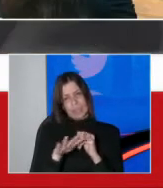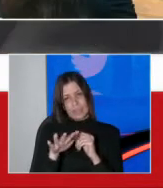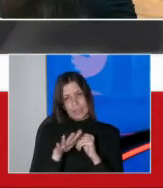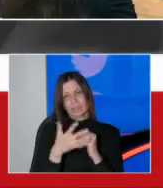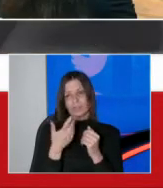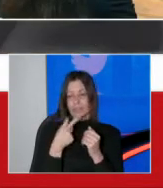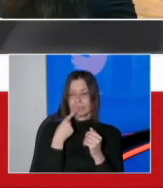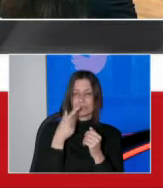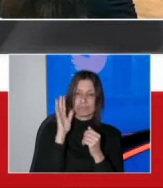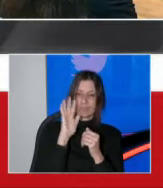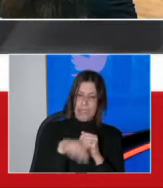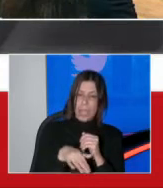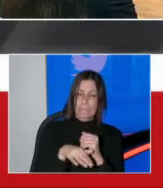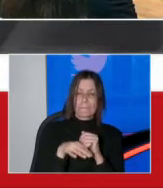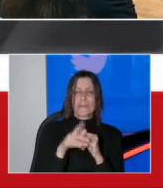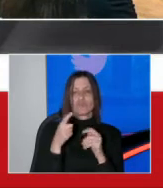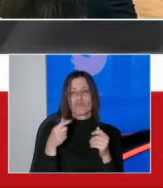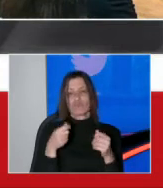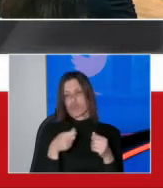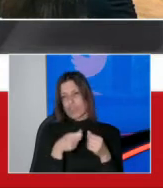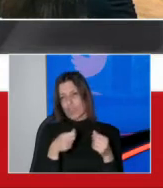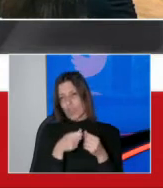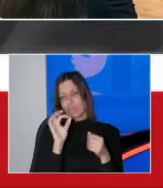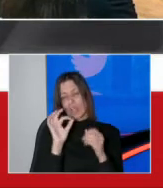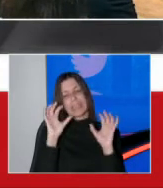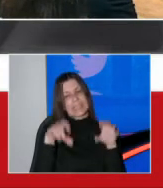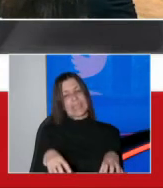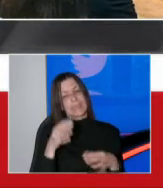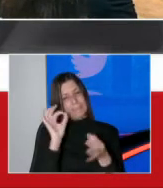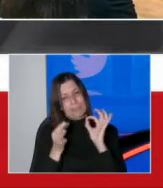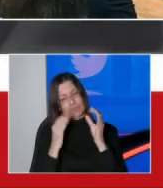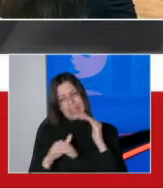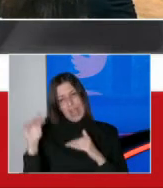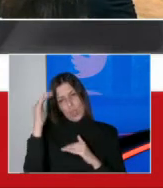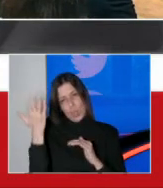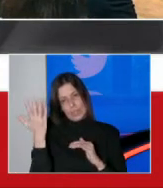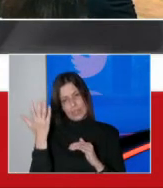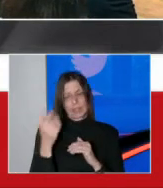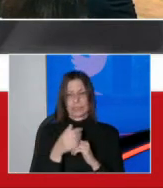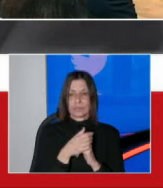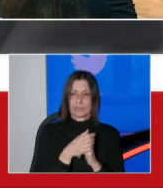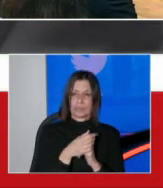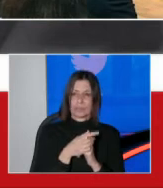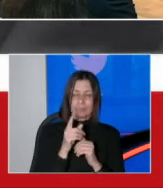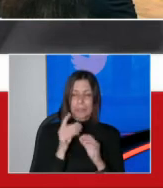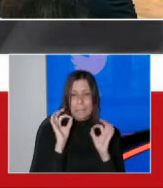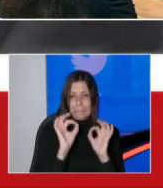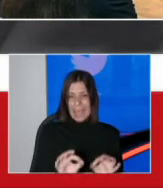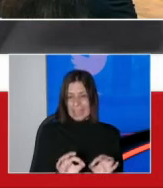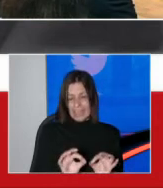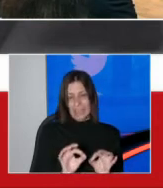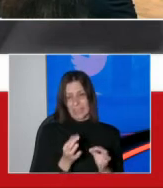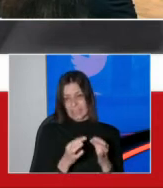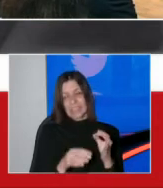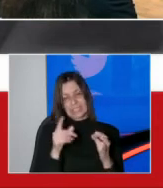קרא גם בשיתוף של נשיאת בית המשפט העליון. באופן פרטני זו הכרעה